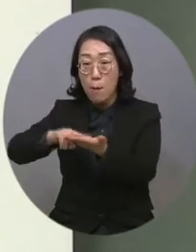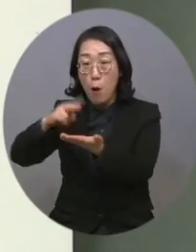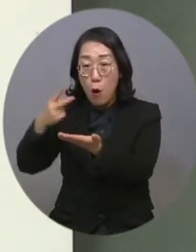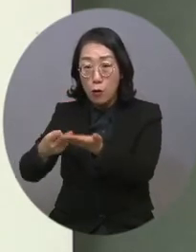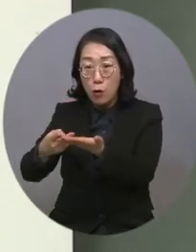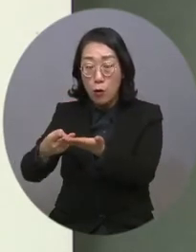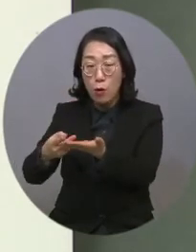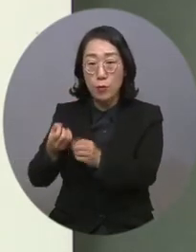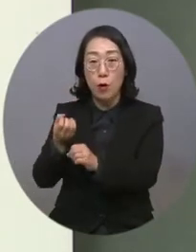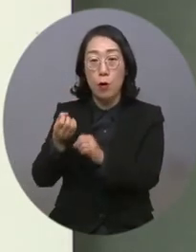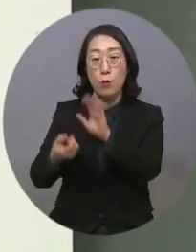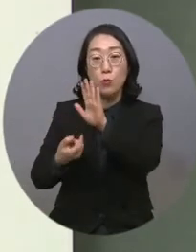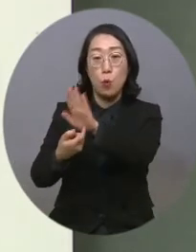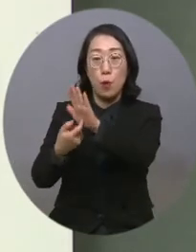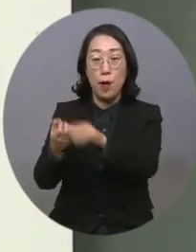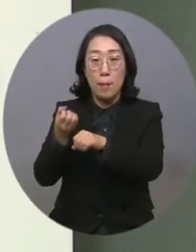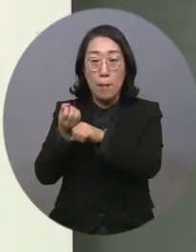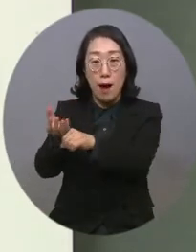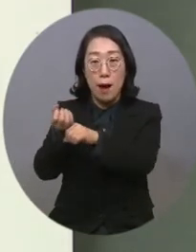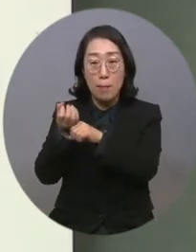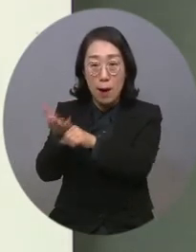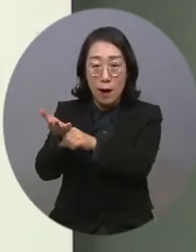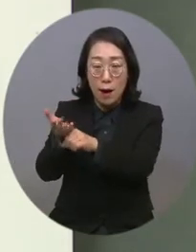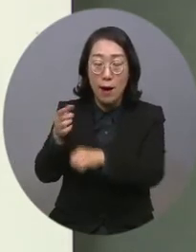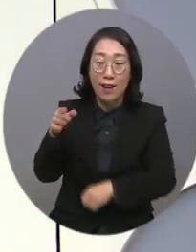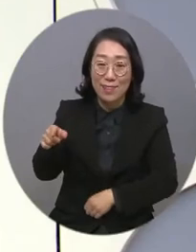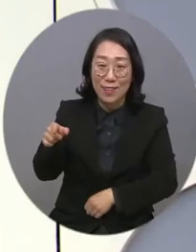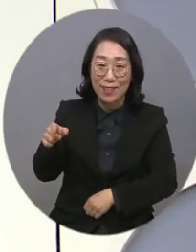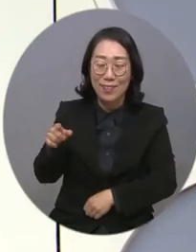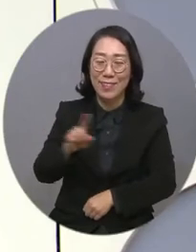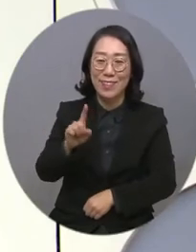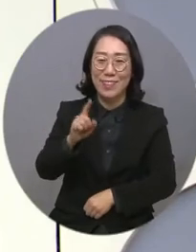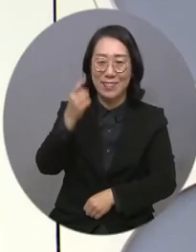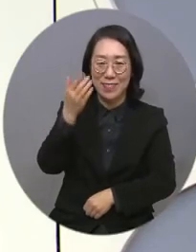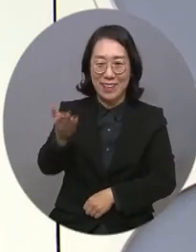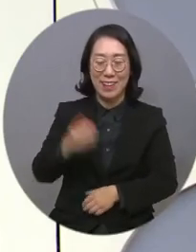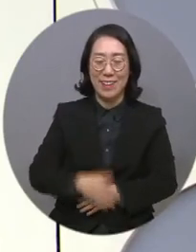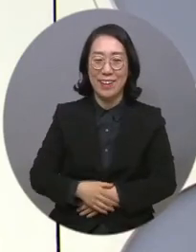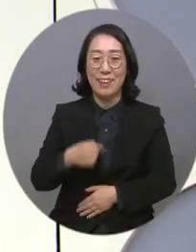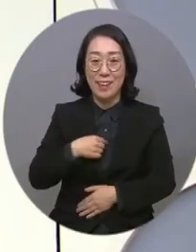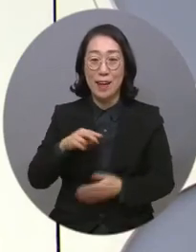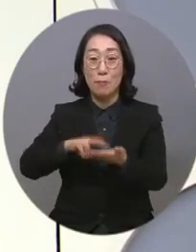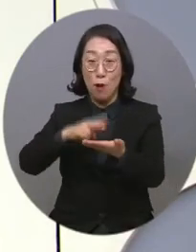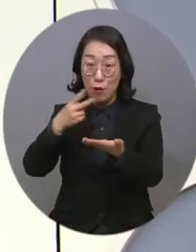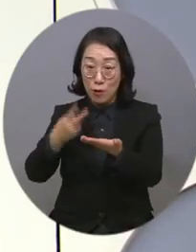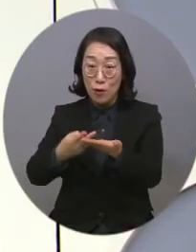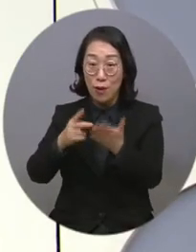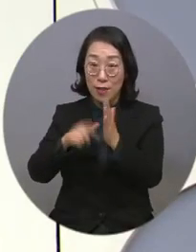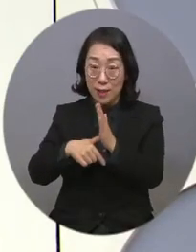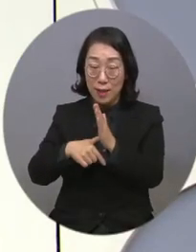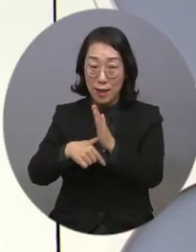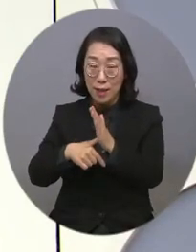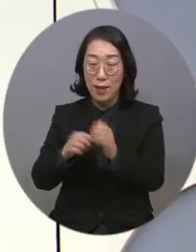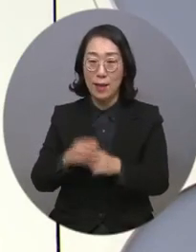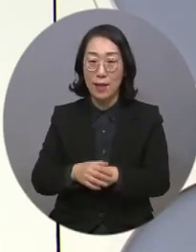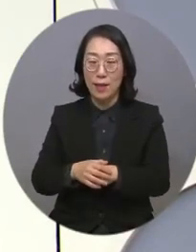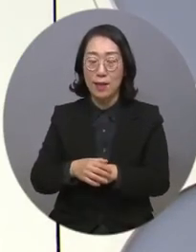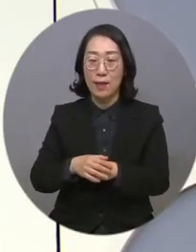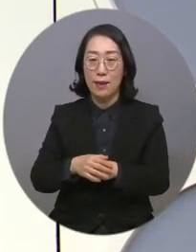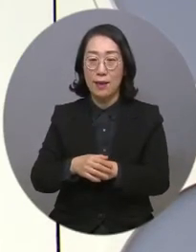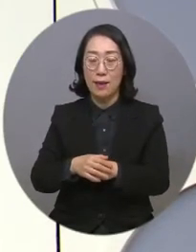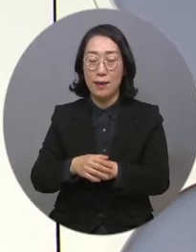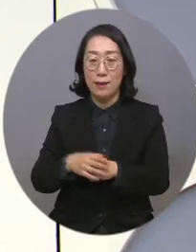시장으로 소개해 주는 그런 거는 생각해 보셨습니까? 예, 제가 번역원의 이사로서 3년